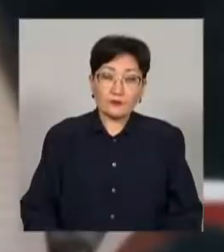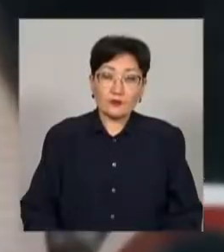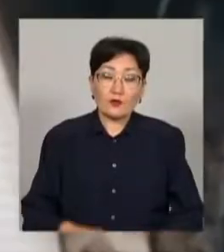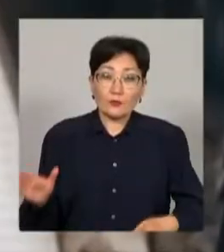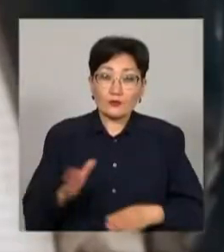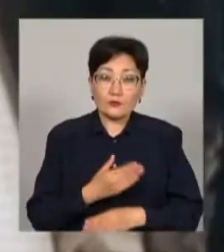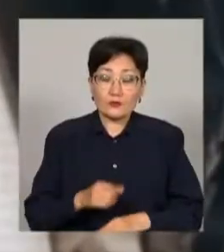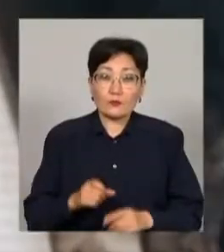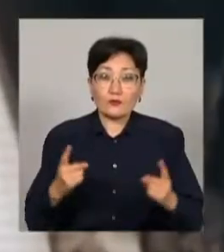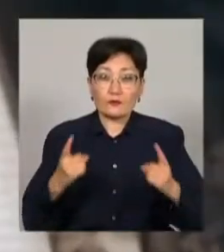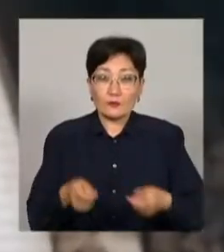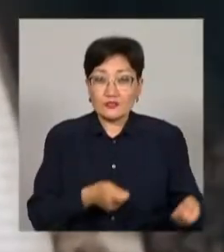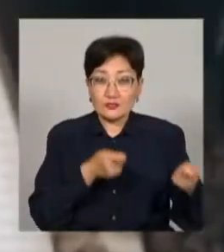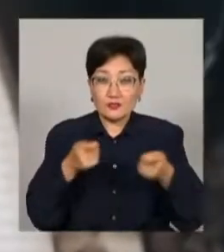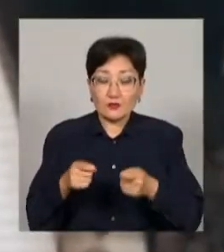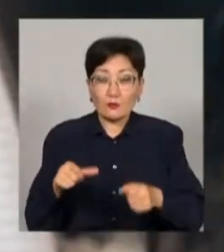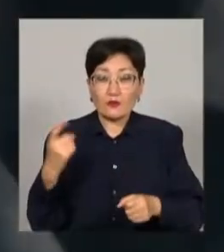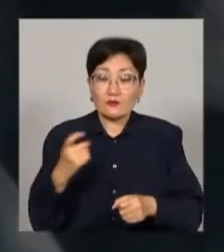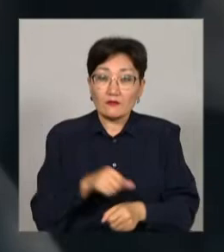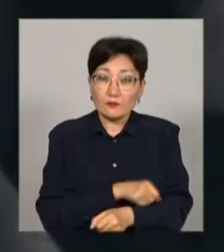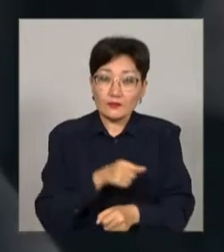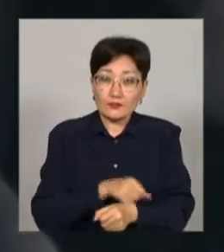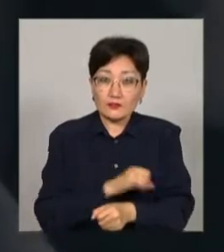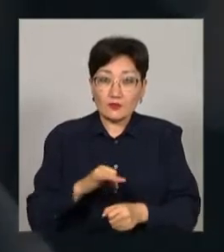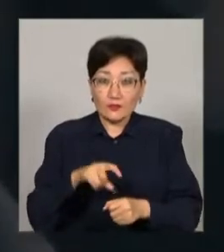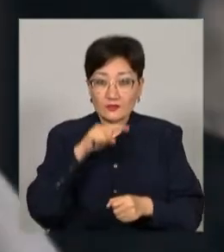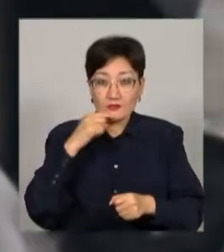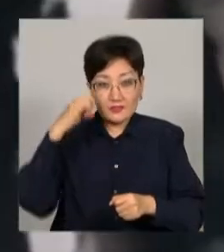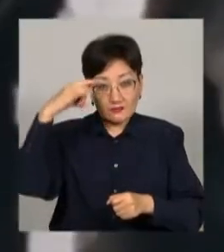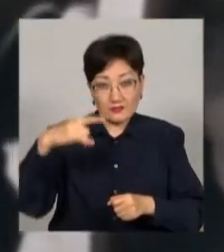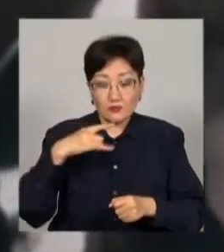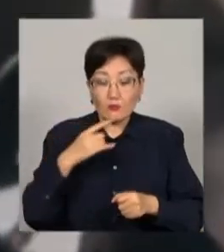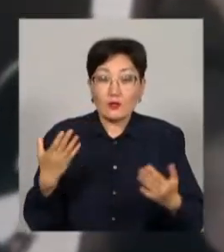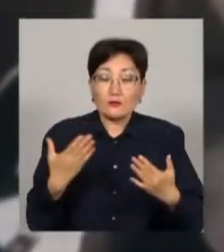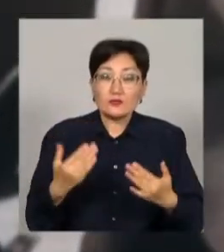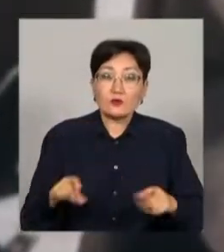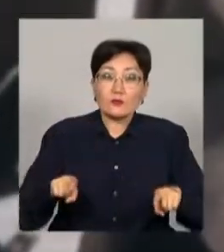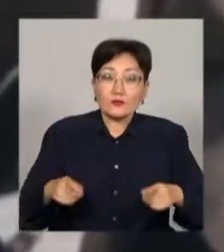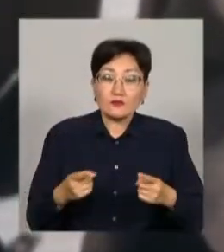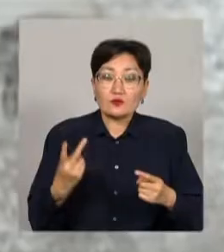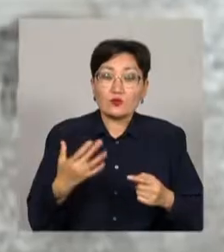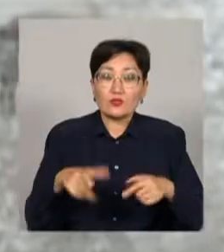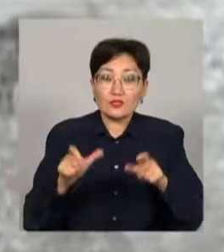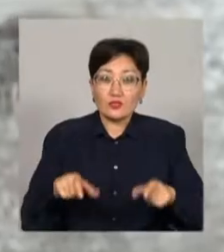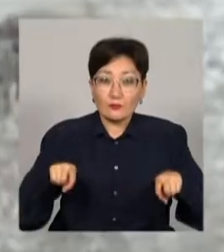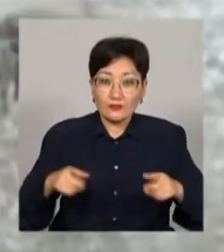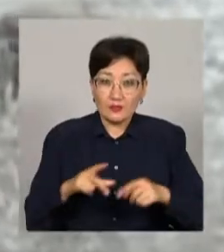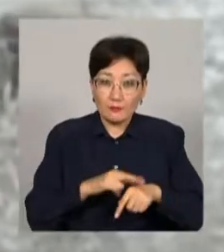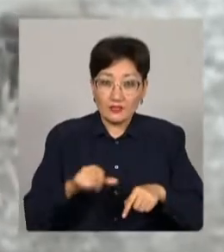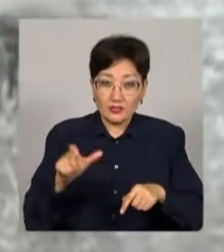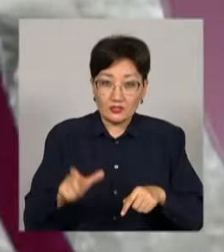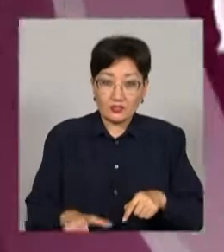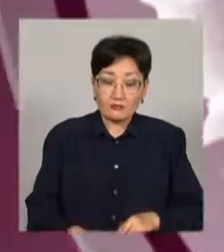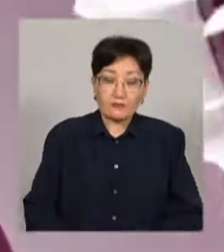Ликвидирован крупный канал поставки синтетических наркотиков из России в Казахстан. Каков улов и сколько человек задержали полицейские?